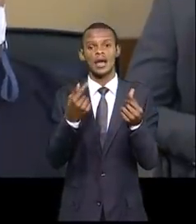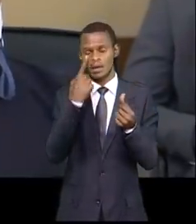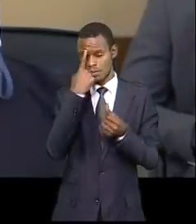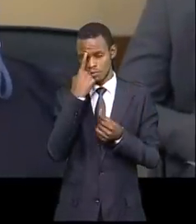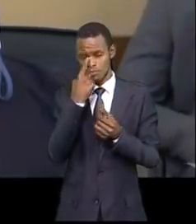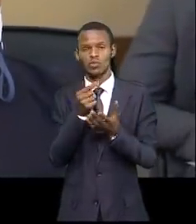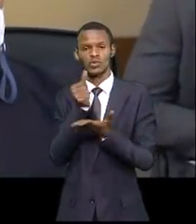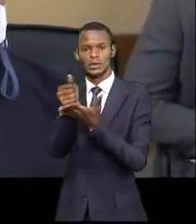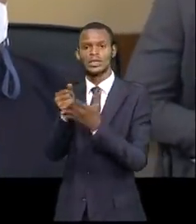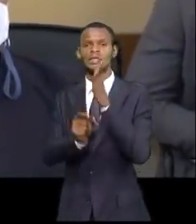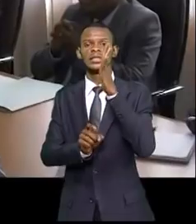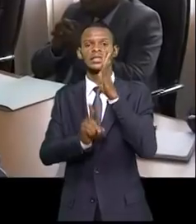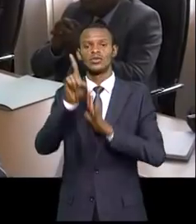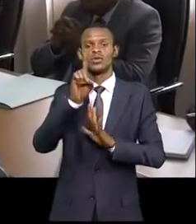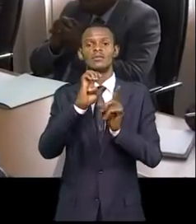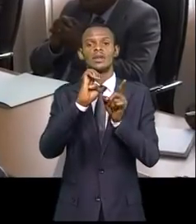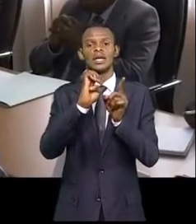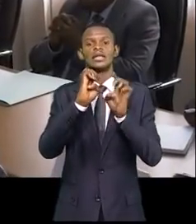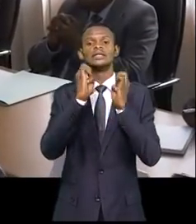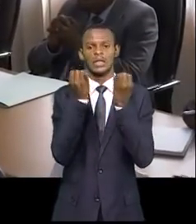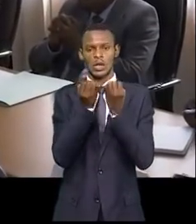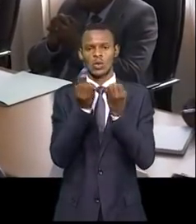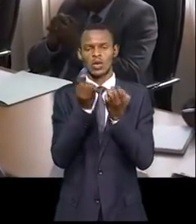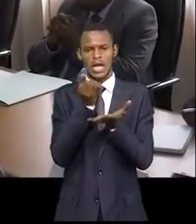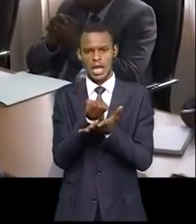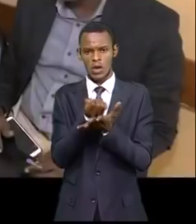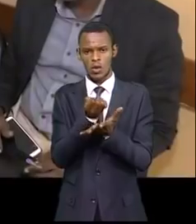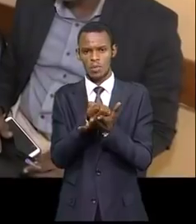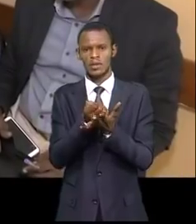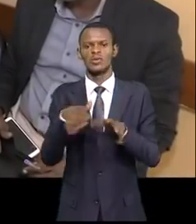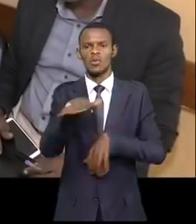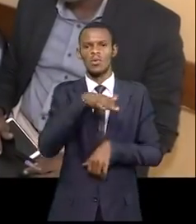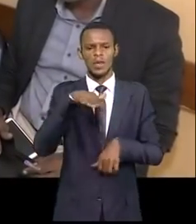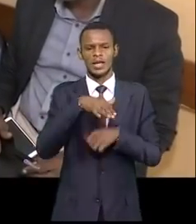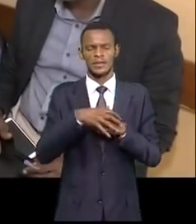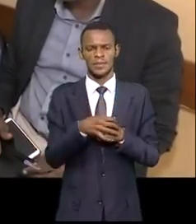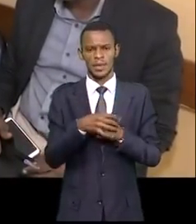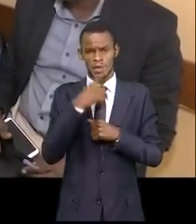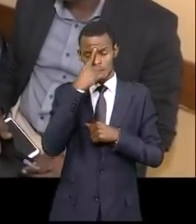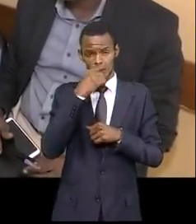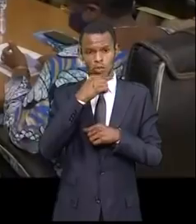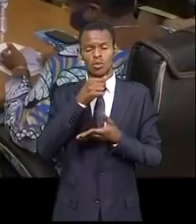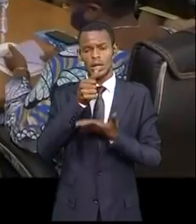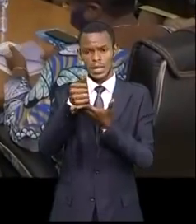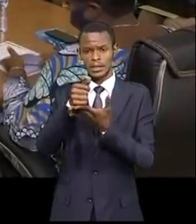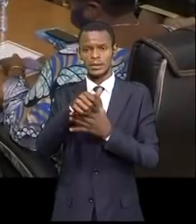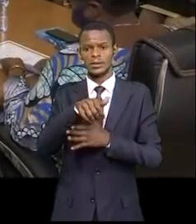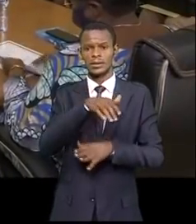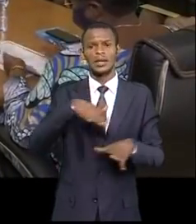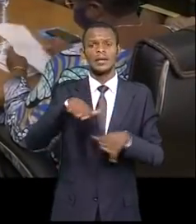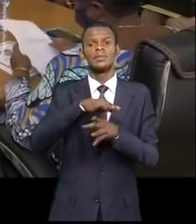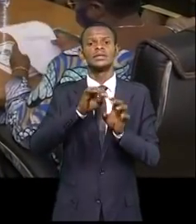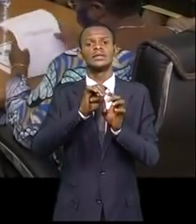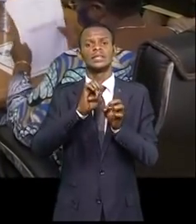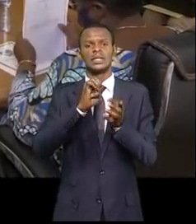et social du pays pour garantir l accès continu stable et durable de cet outil la pga et vient de bénéficier